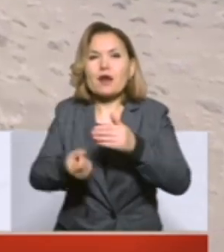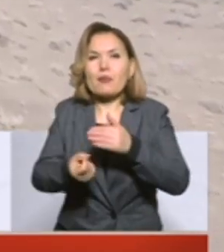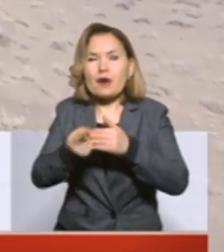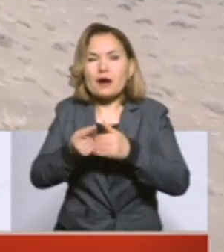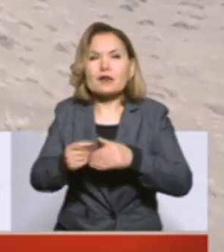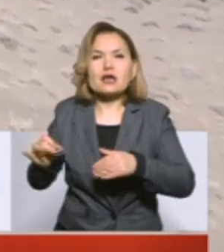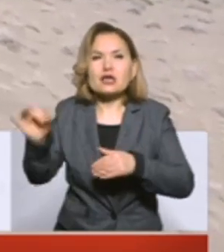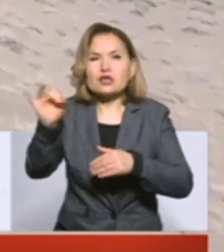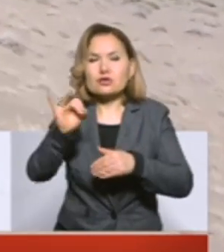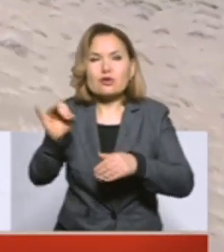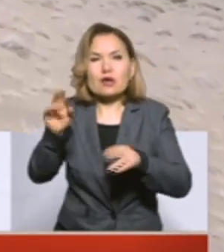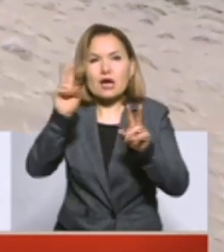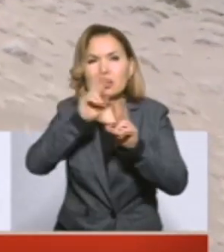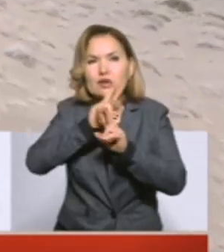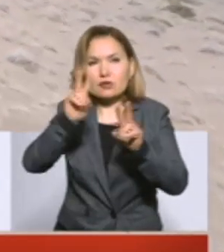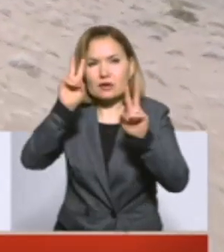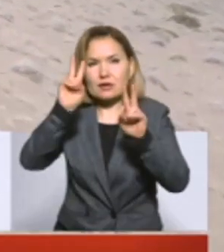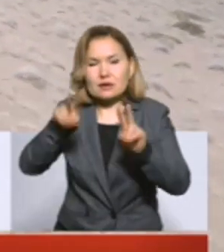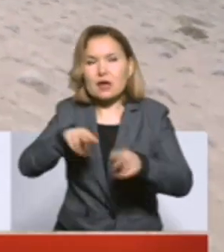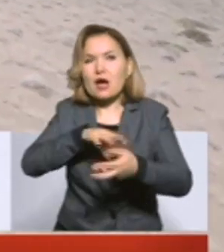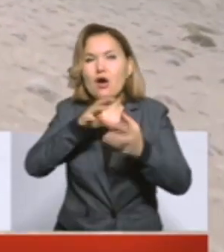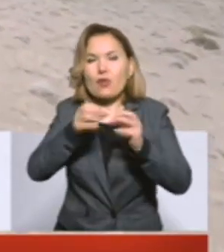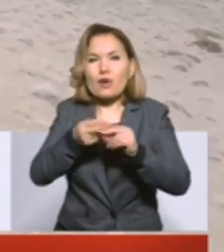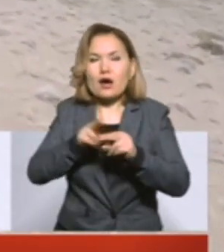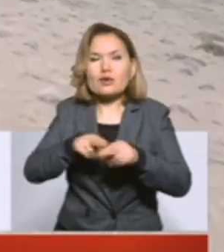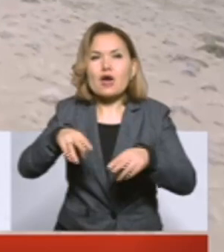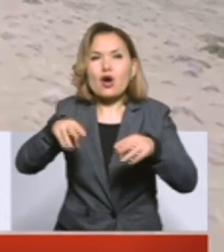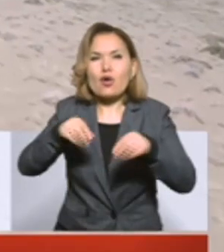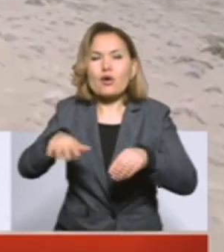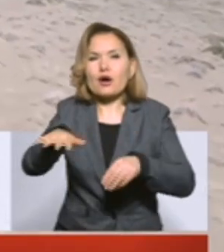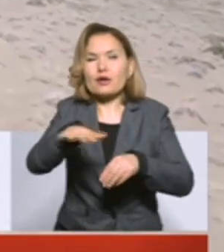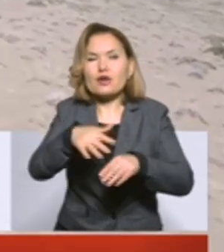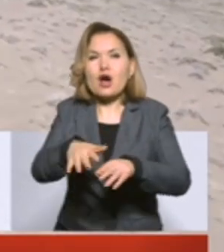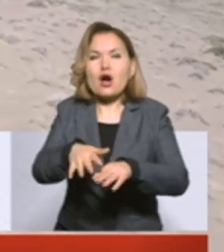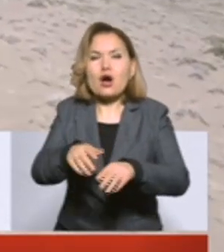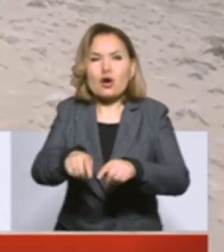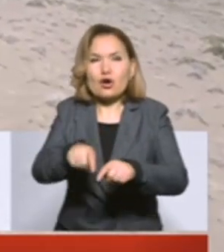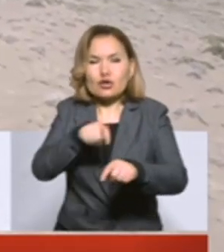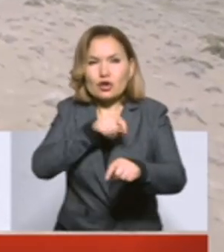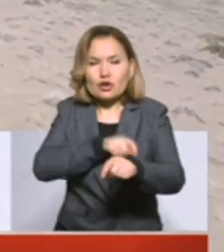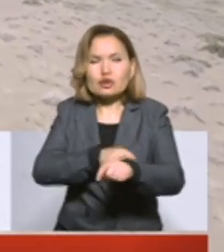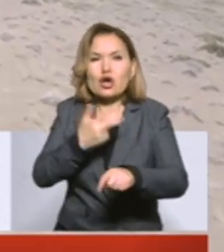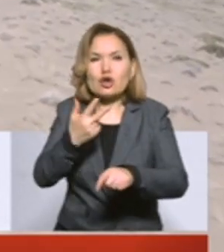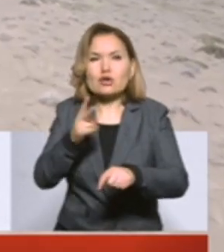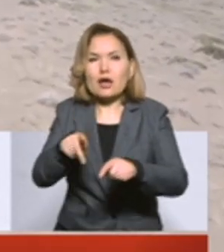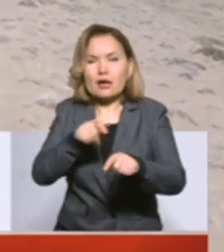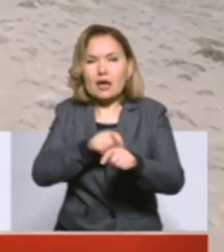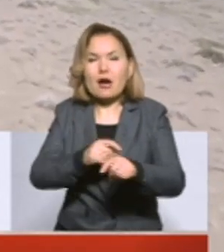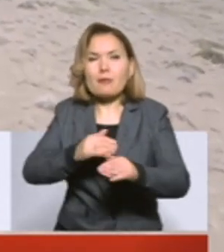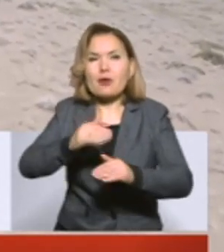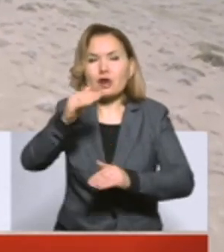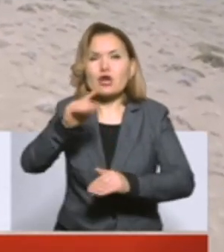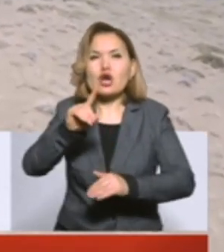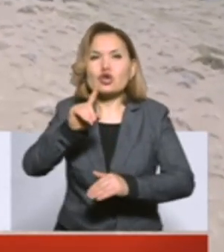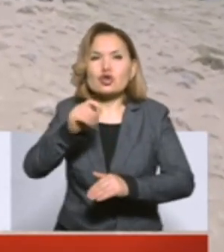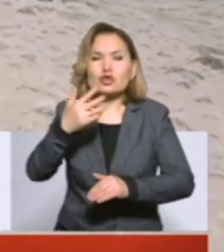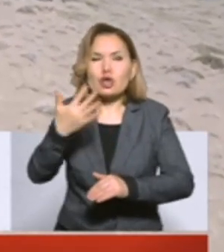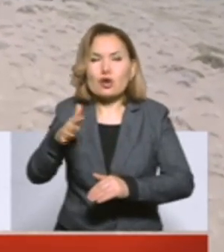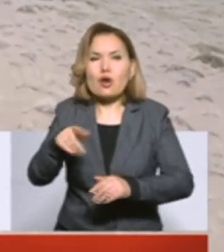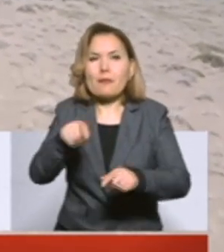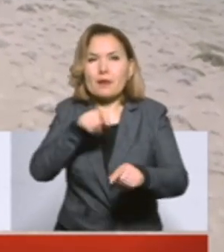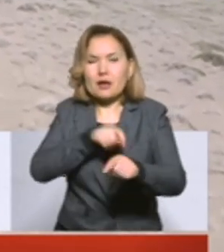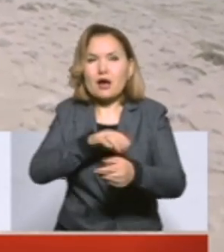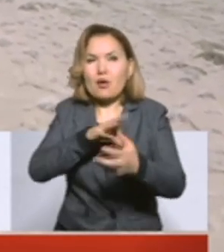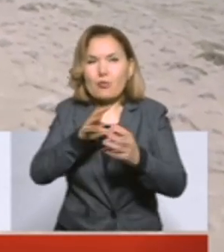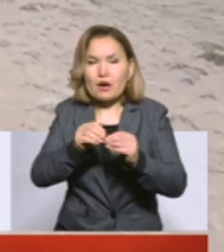дейін белгісіз, бірақ белгісі бұл құмды шоқтықтың ұзындығы 3 шақырым, ал биіктігі 150 метр. Ең